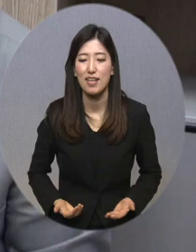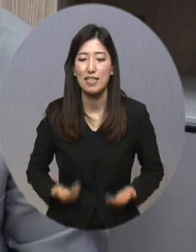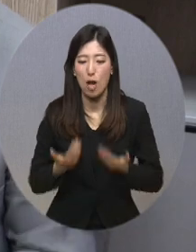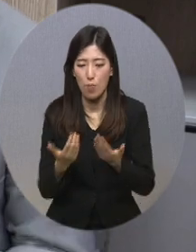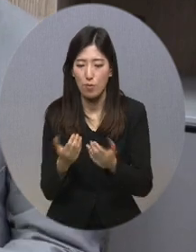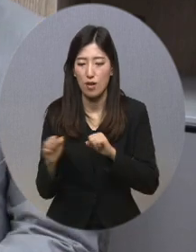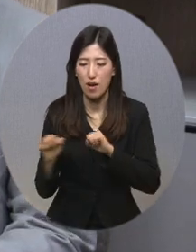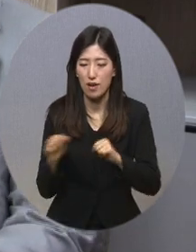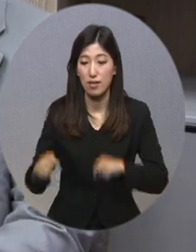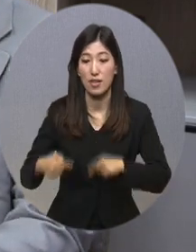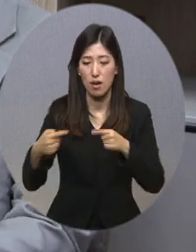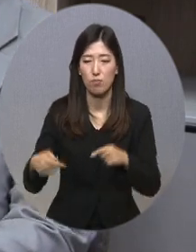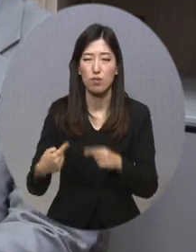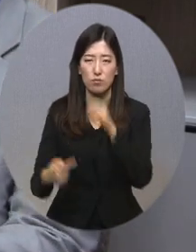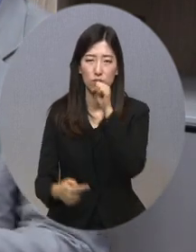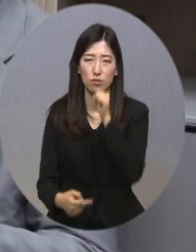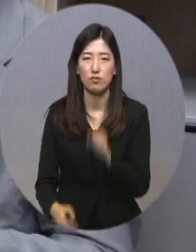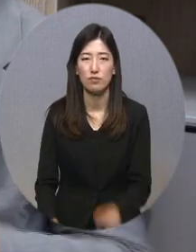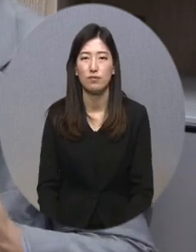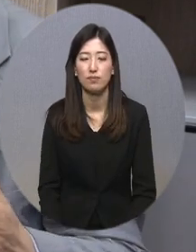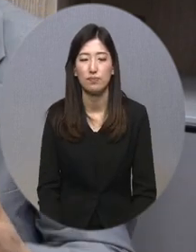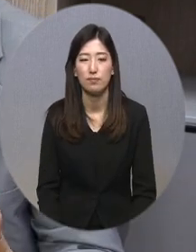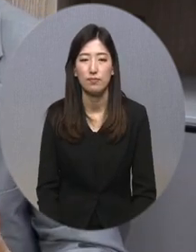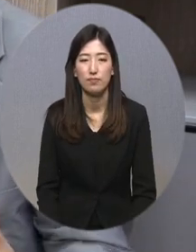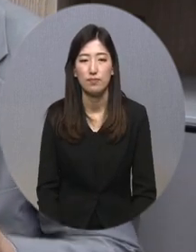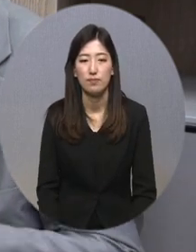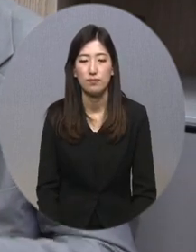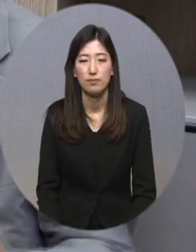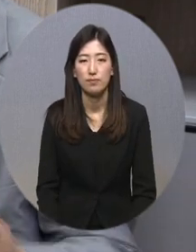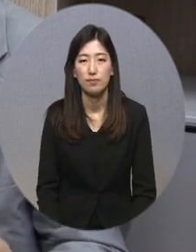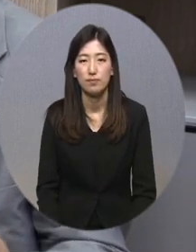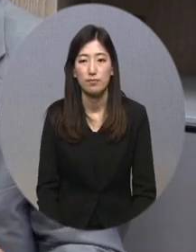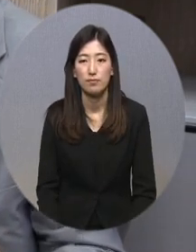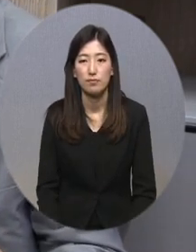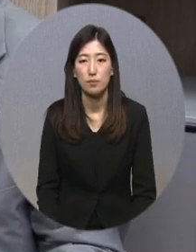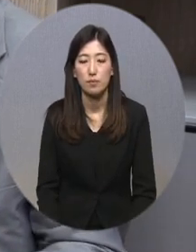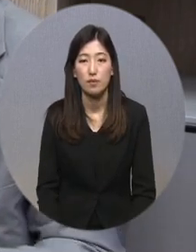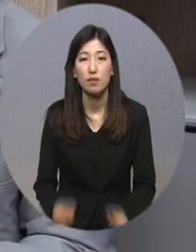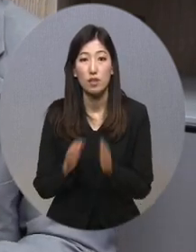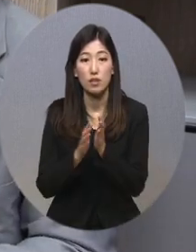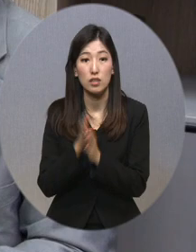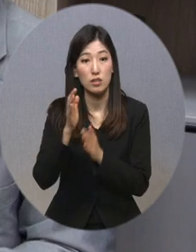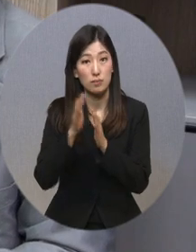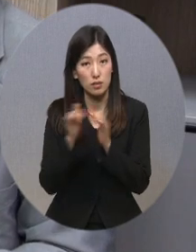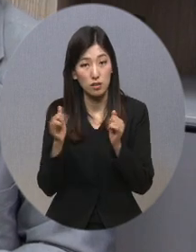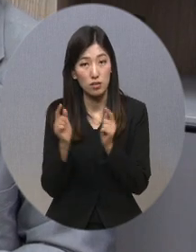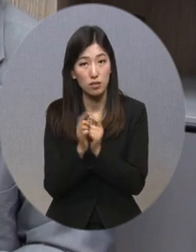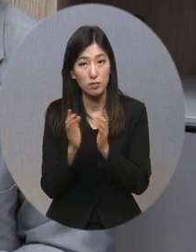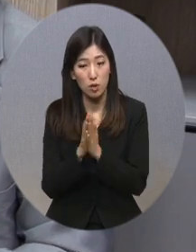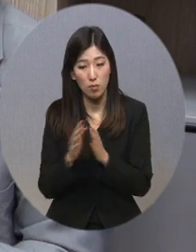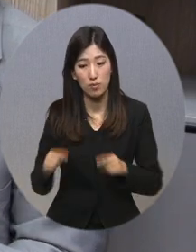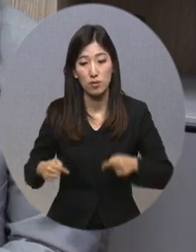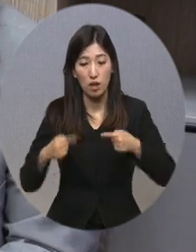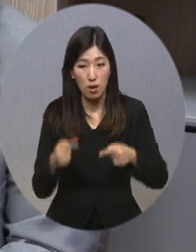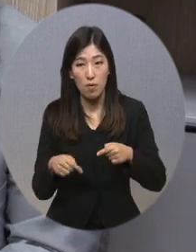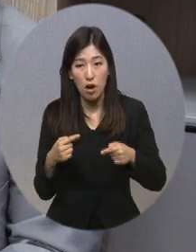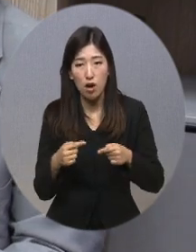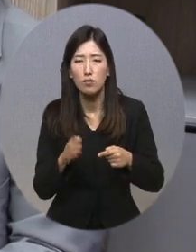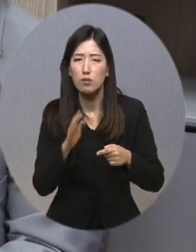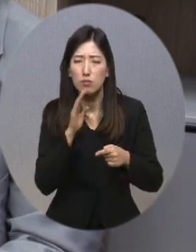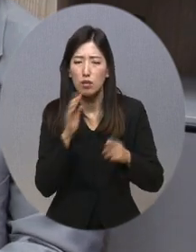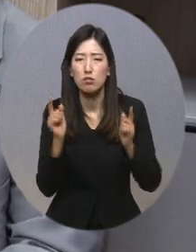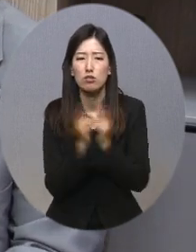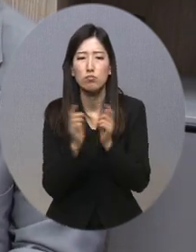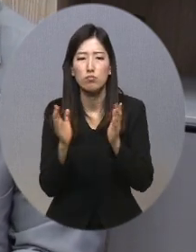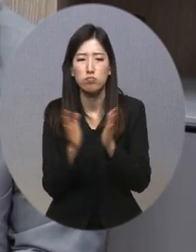예. 그 시민들이 어떤 자발적인 참여 문화가 된다면 사실은 예. 진정한 복지가 가능할 수도 있거든요.